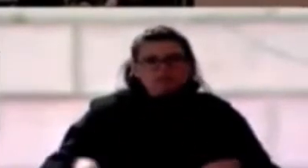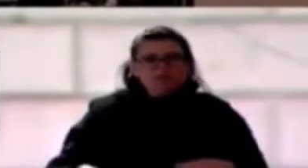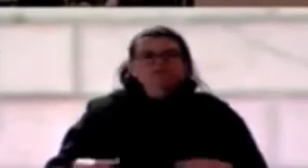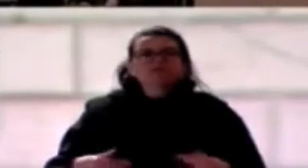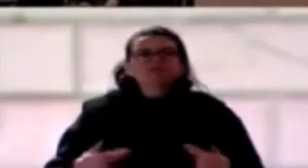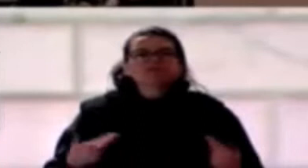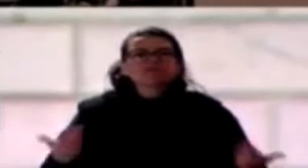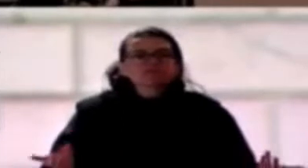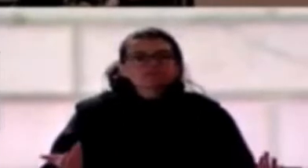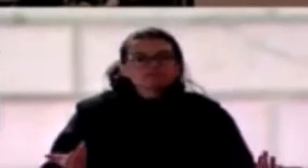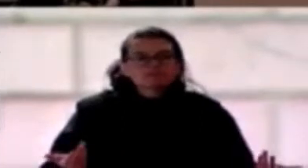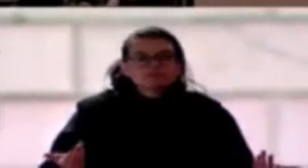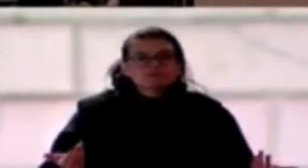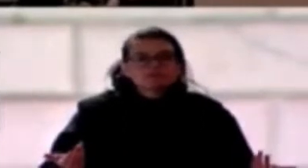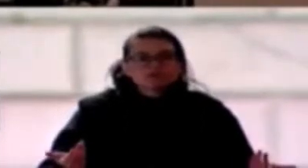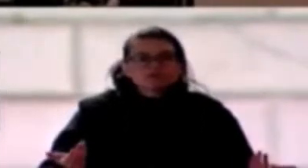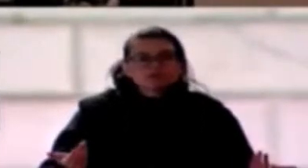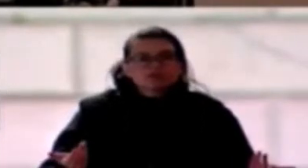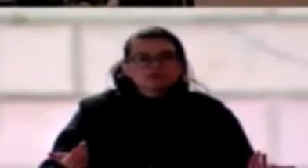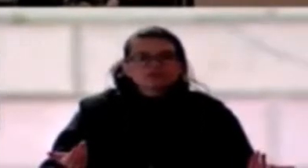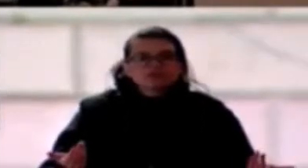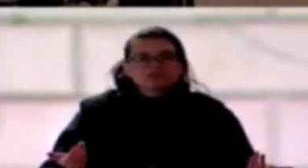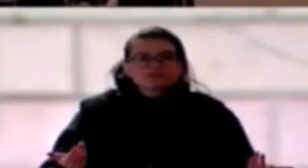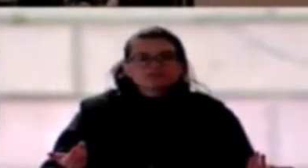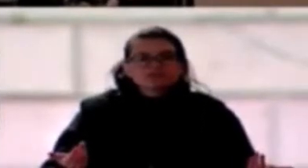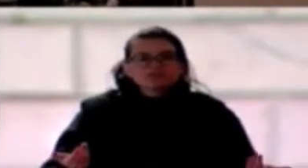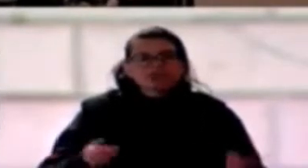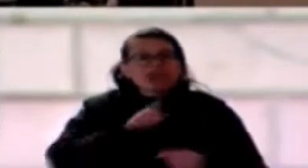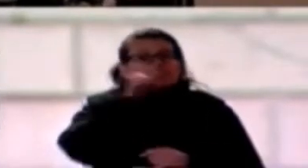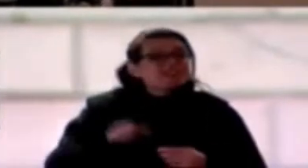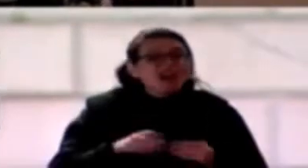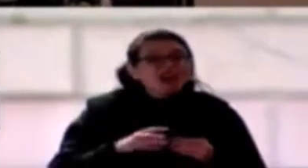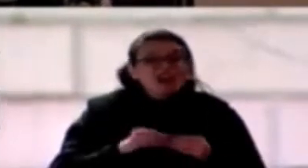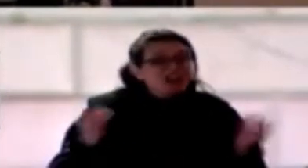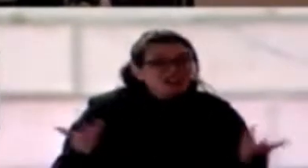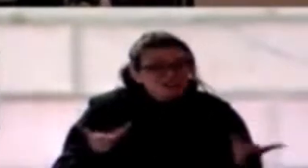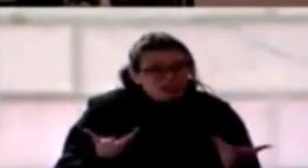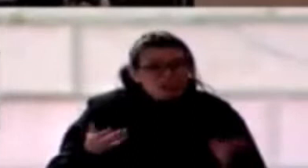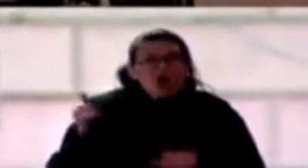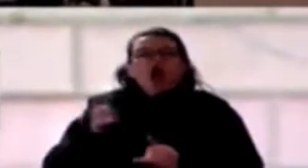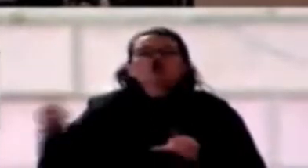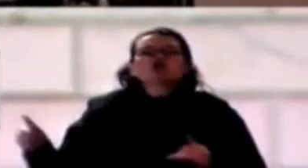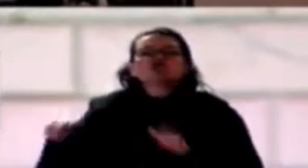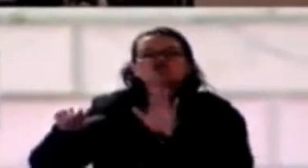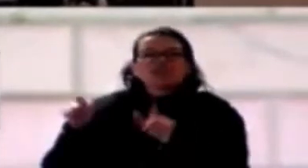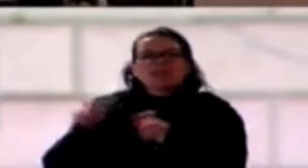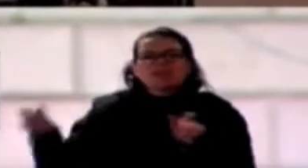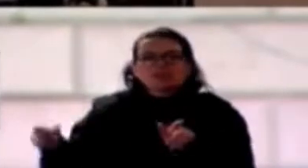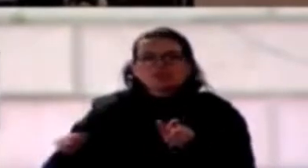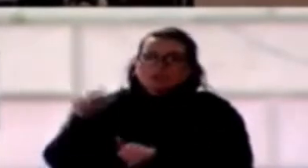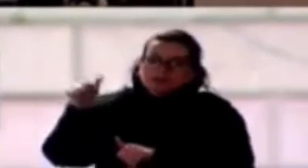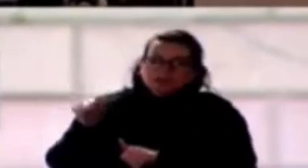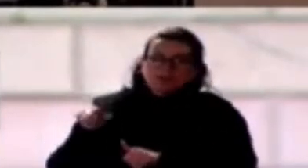di sei servitori dello Stato, come Paolo Borsellino e i ragazzi che sono morti insieme a lui, perché a